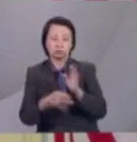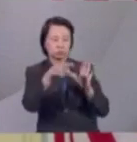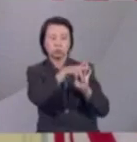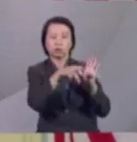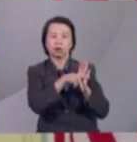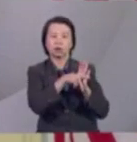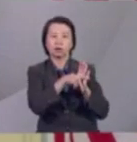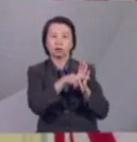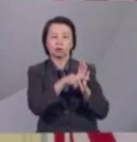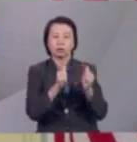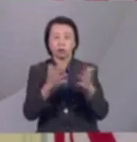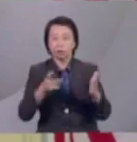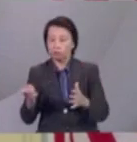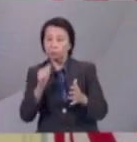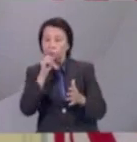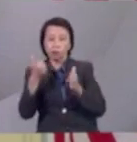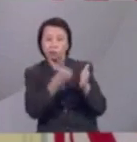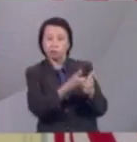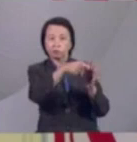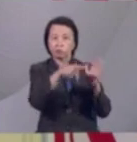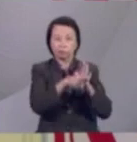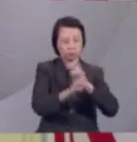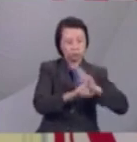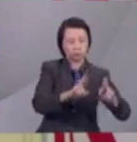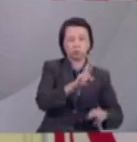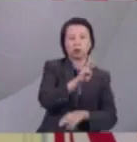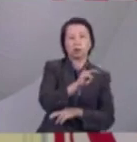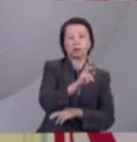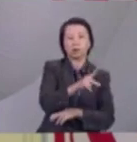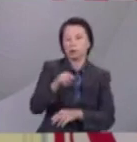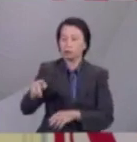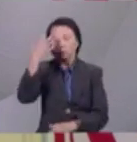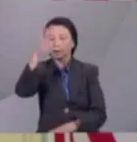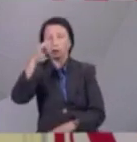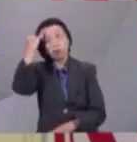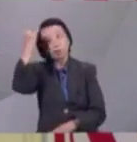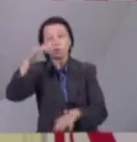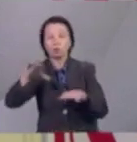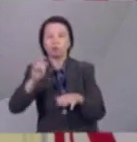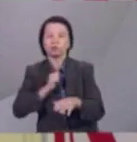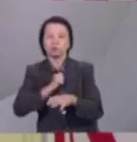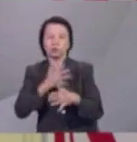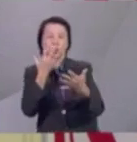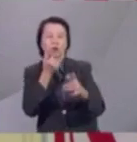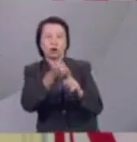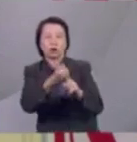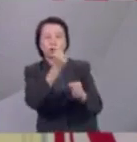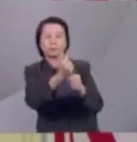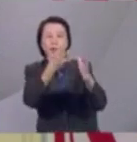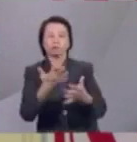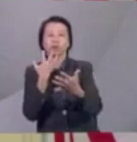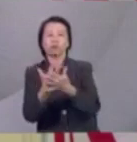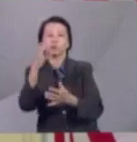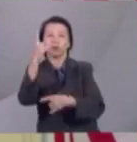peraturan yang, tanpa mengikut peraturan yang disediakan oleh MKN. Jadi mereka pandai-pandai buat sendiri sajalah. Dan adalah salah pula